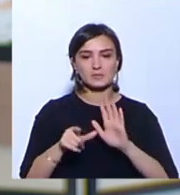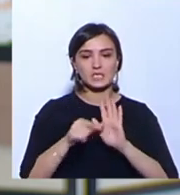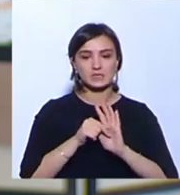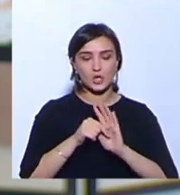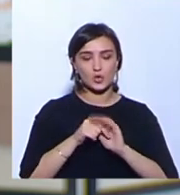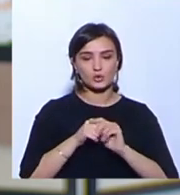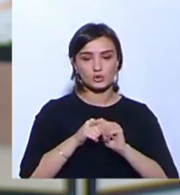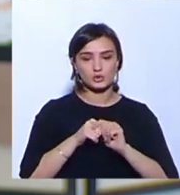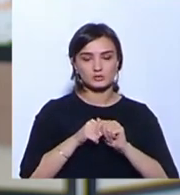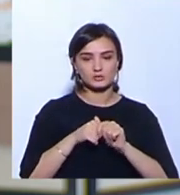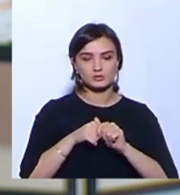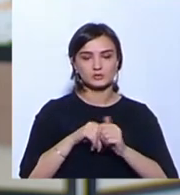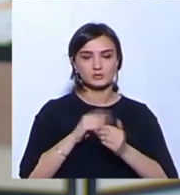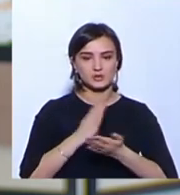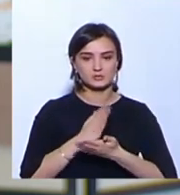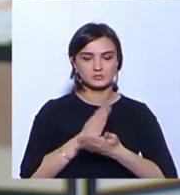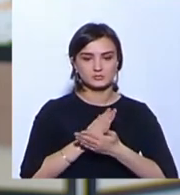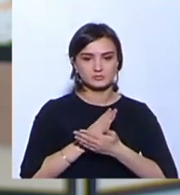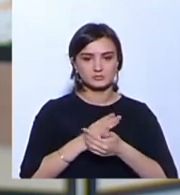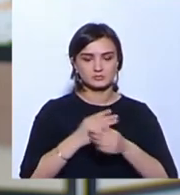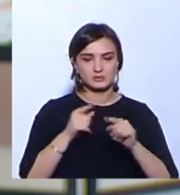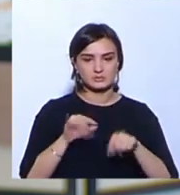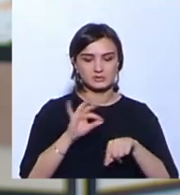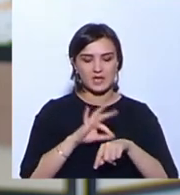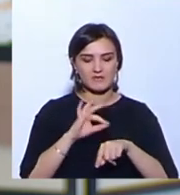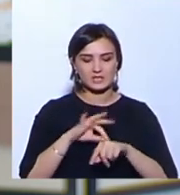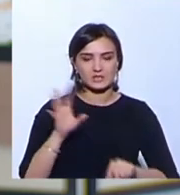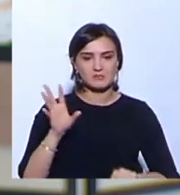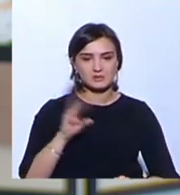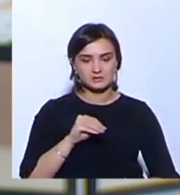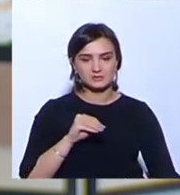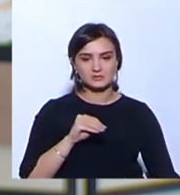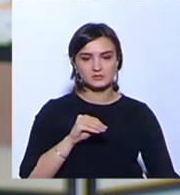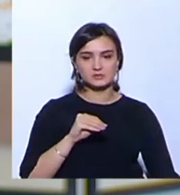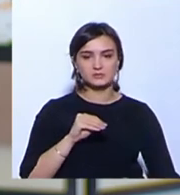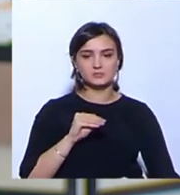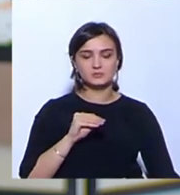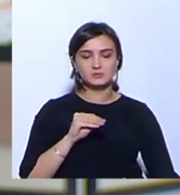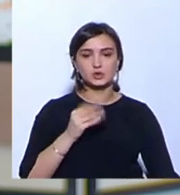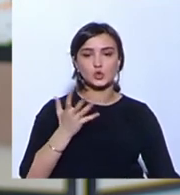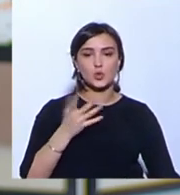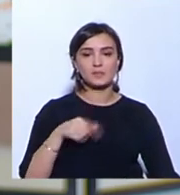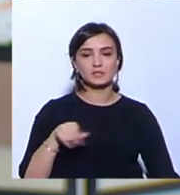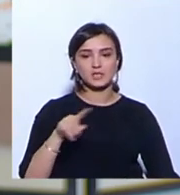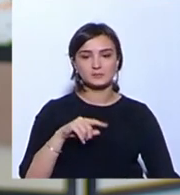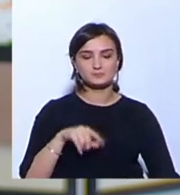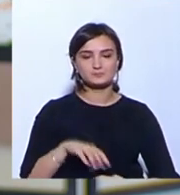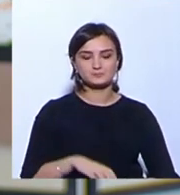თანდაყოლილი არის ის დაავადებები, რომელთა